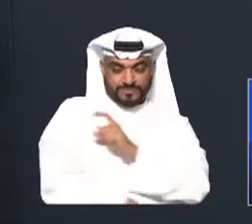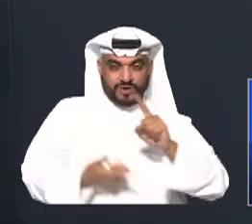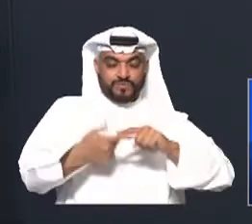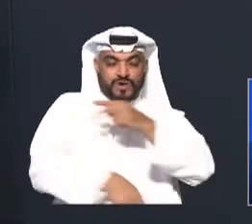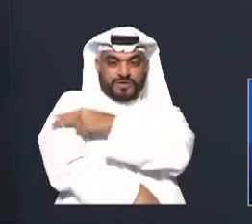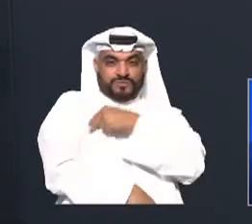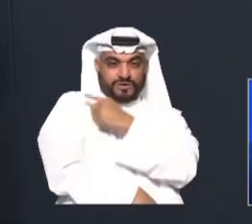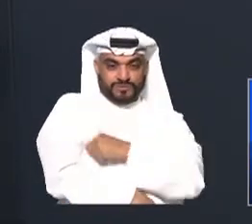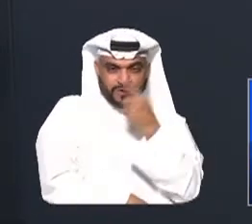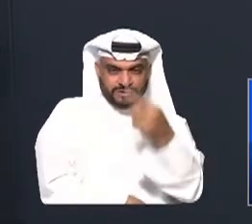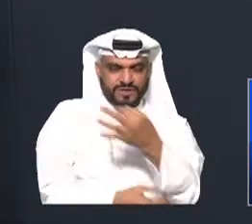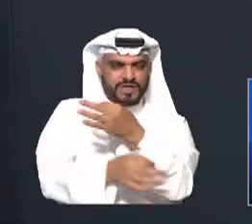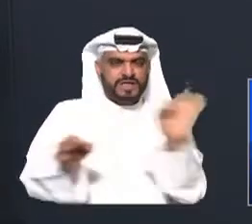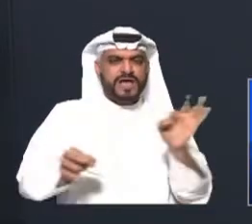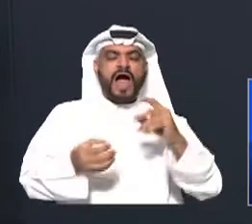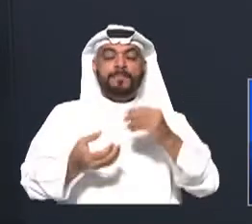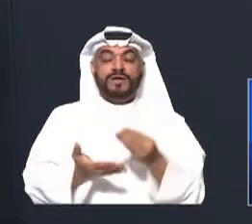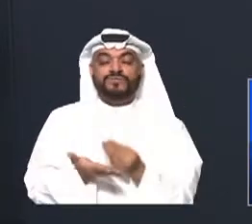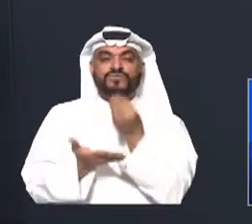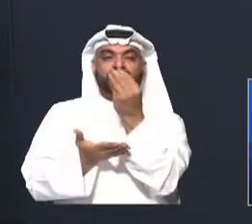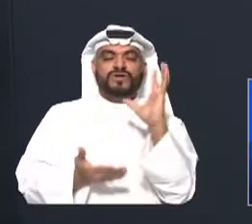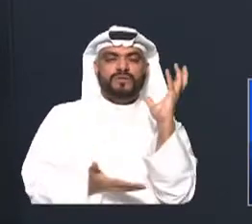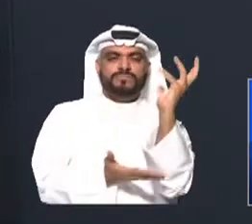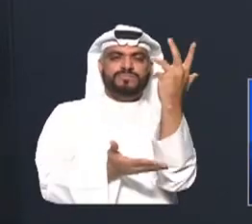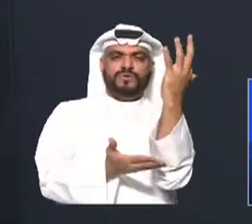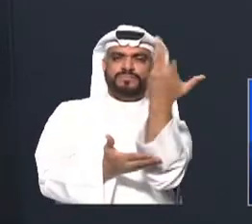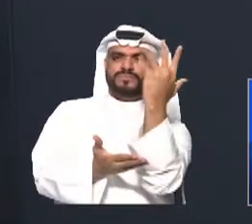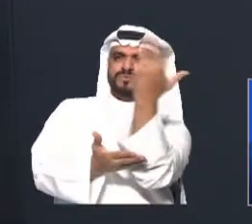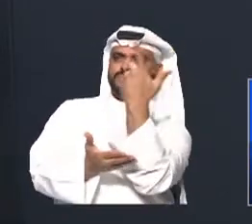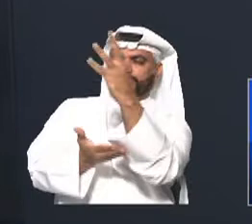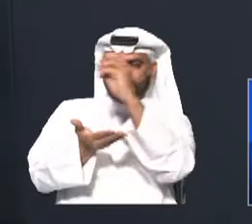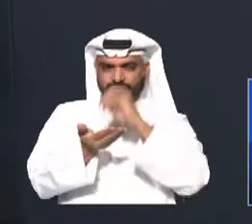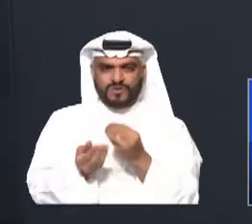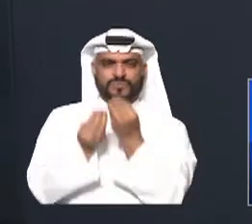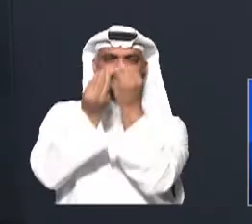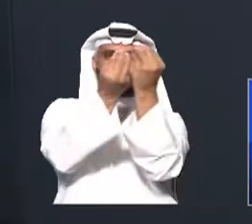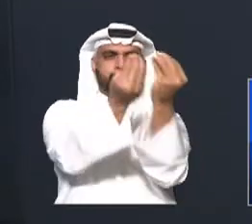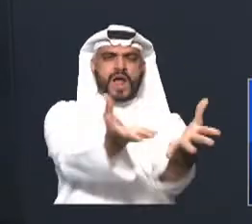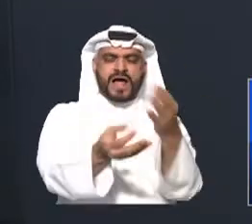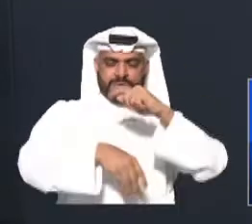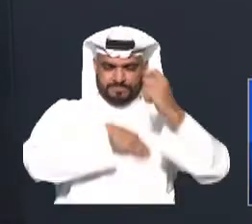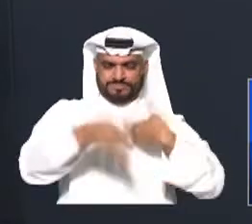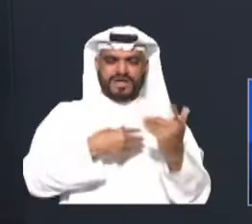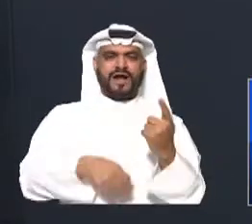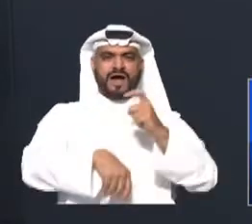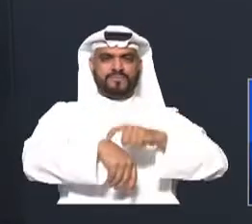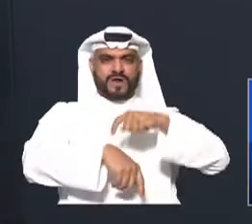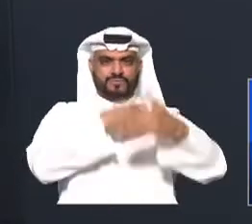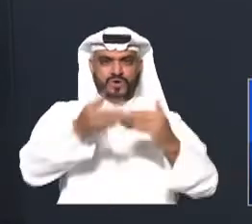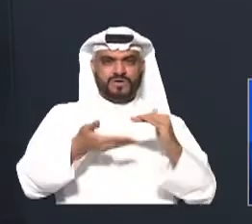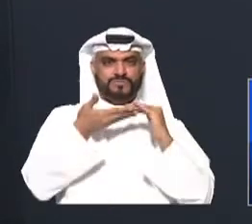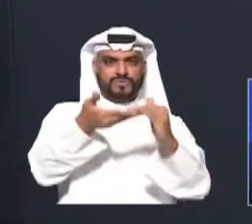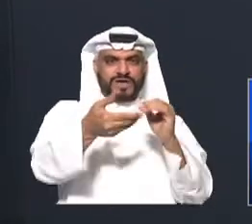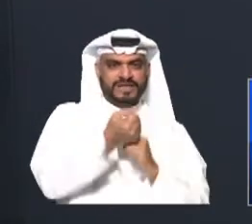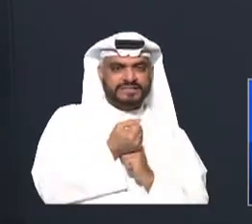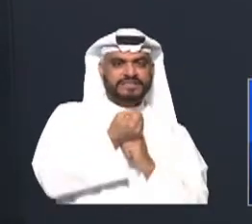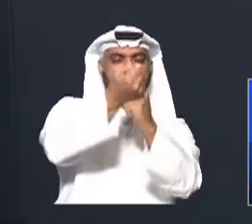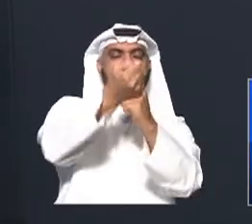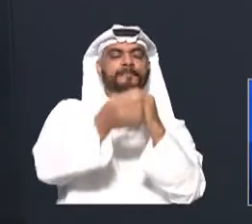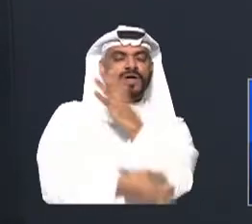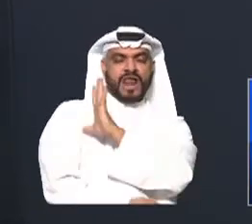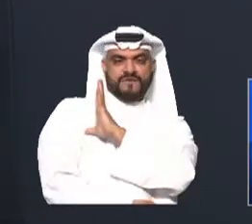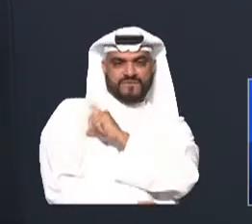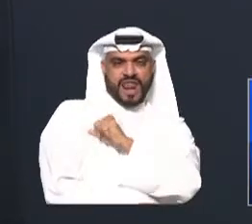الخيرية لتنظيم حملة تبرعات شعبية واسعة محددة الوقت والتاريخ لدعم الصمود الفلسطيني